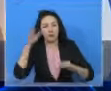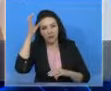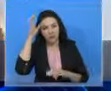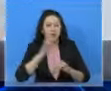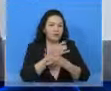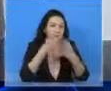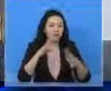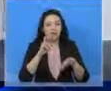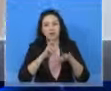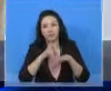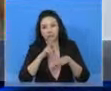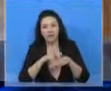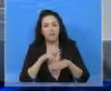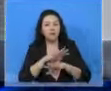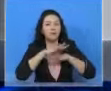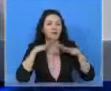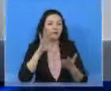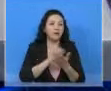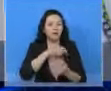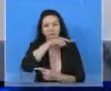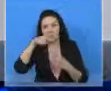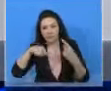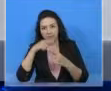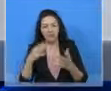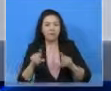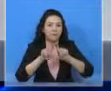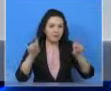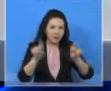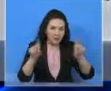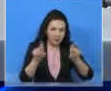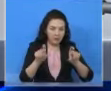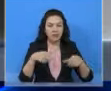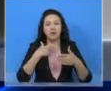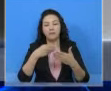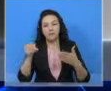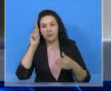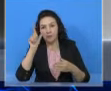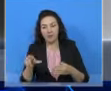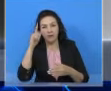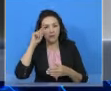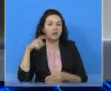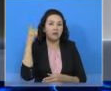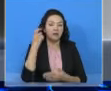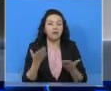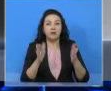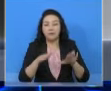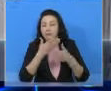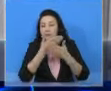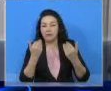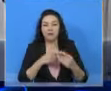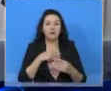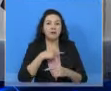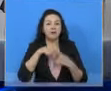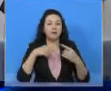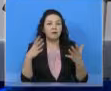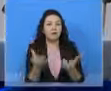образования, культуры, медицины. Многие из них занимаются бизнесом, держат магазины. И покупатели уже знают, что если хозяйки на рабочем месте нет, то бизнес-вумен